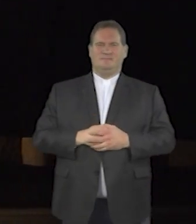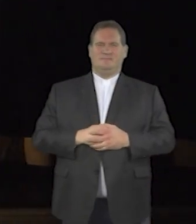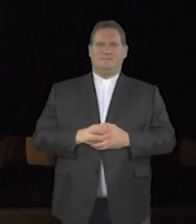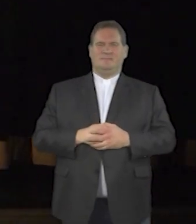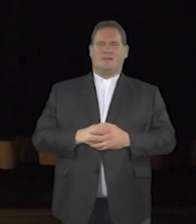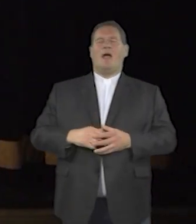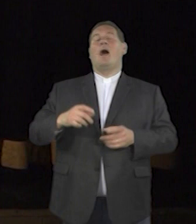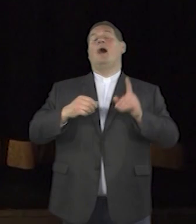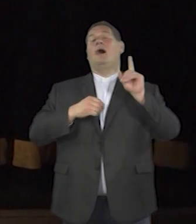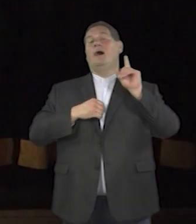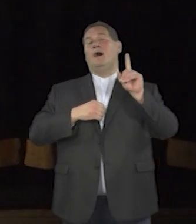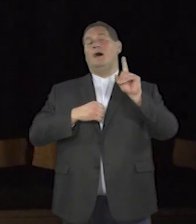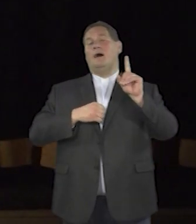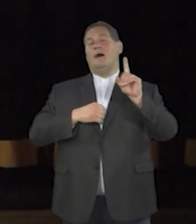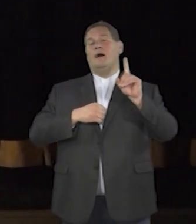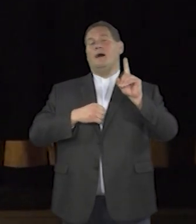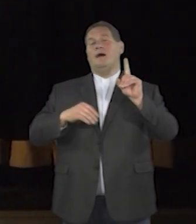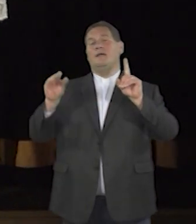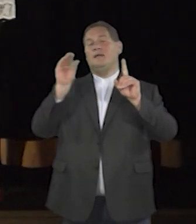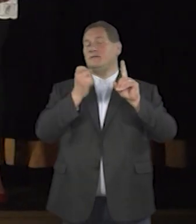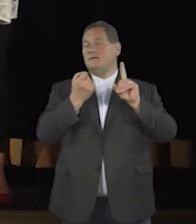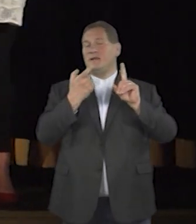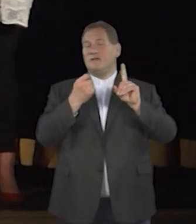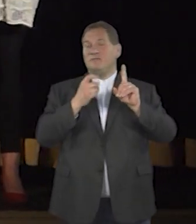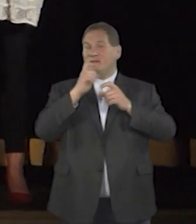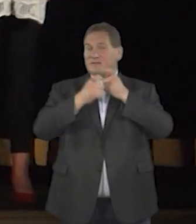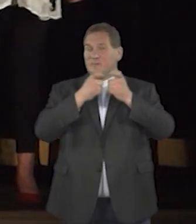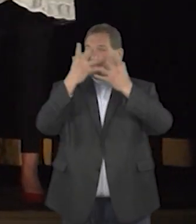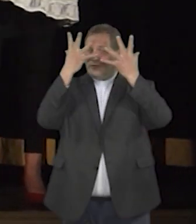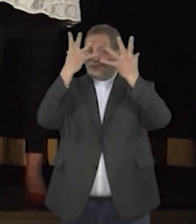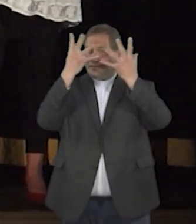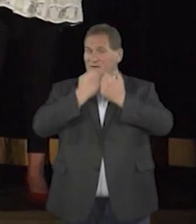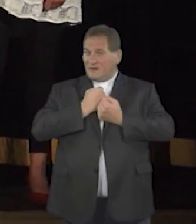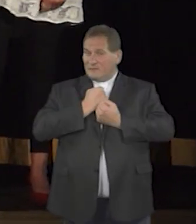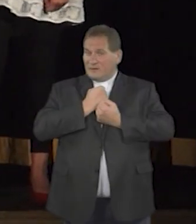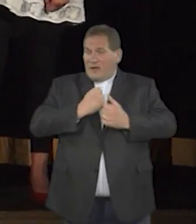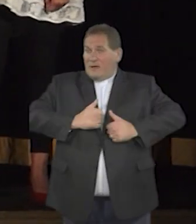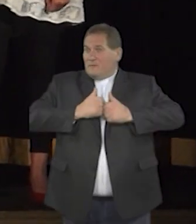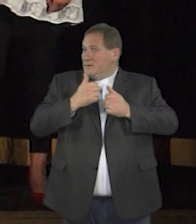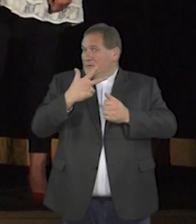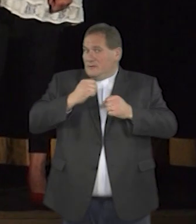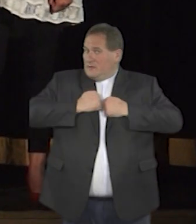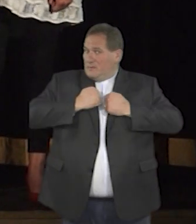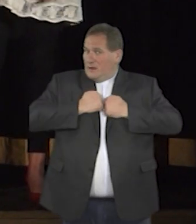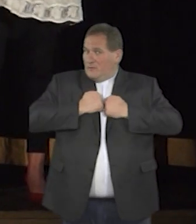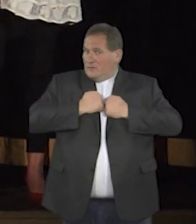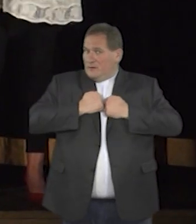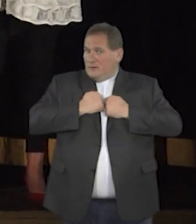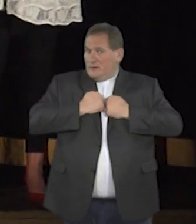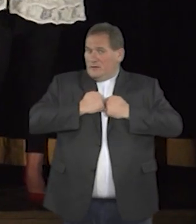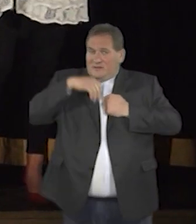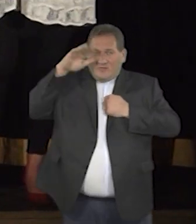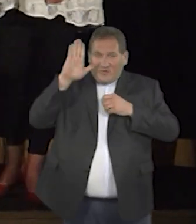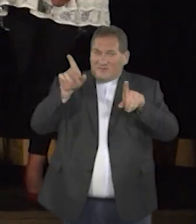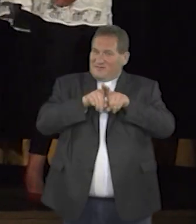A, jeszcze miałam powiedzieć, że za chwilę zrobi się ciemno, żebyście się dzieciaczki nie bały, dobrze? I dorośli też